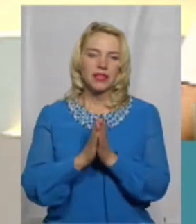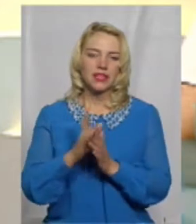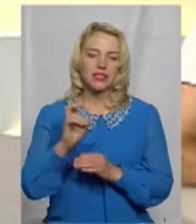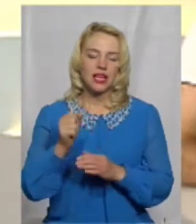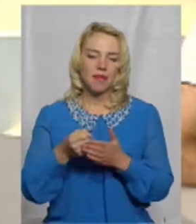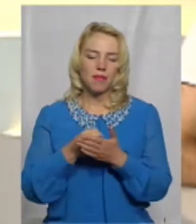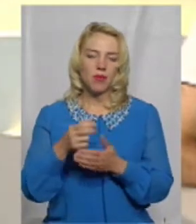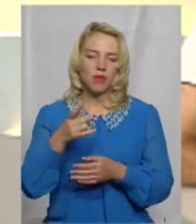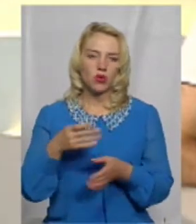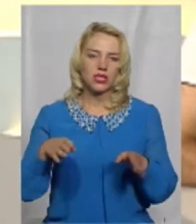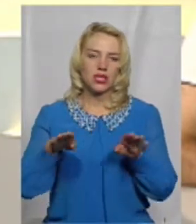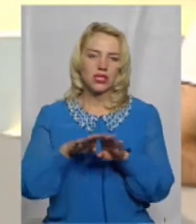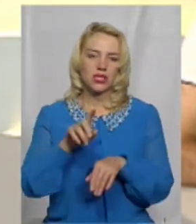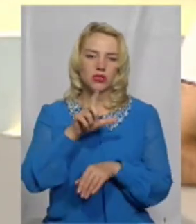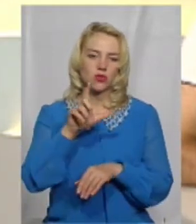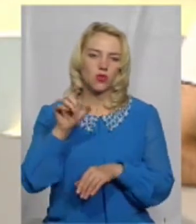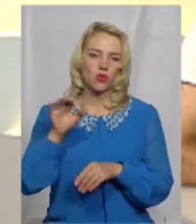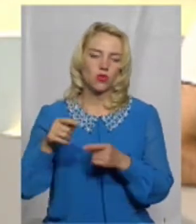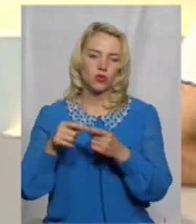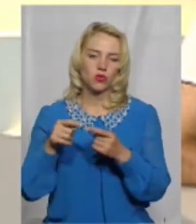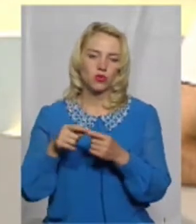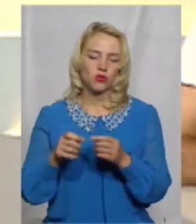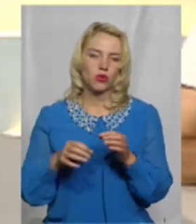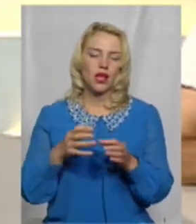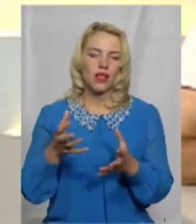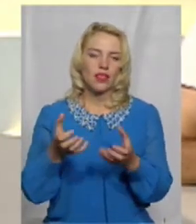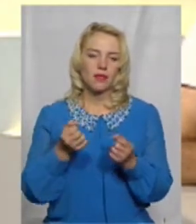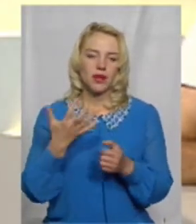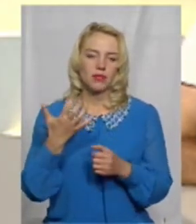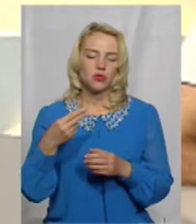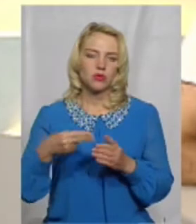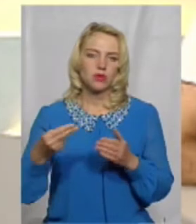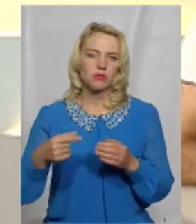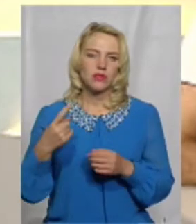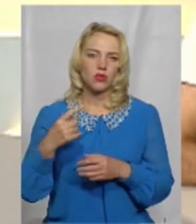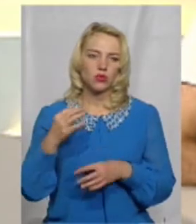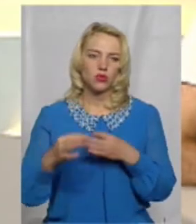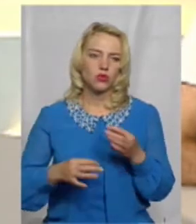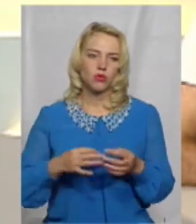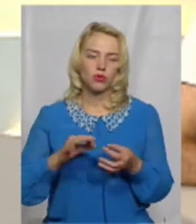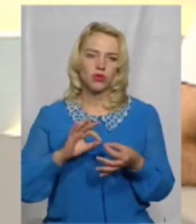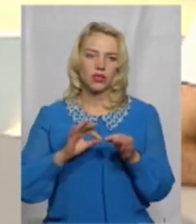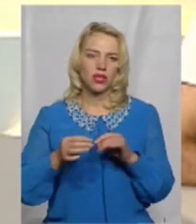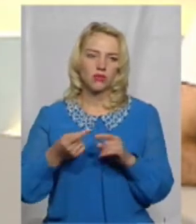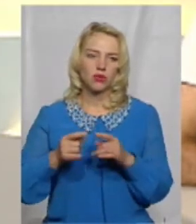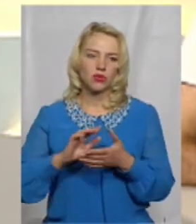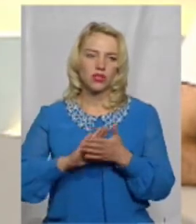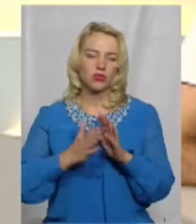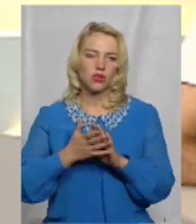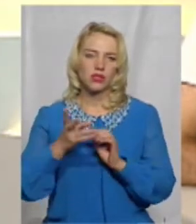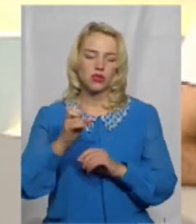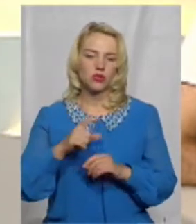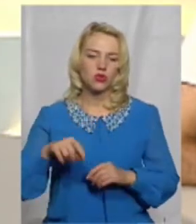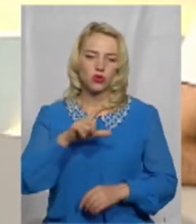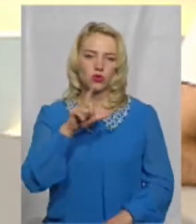зоокуточка у парку Чекмана набрала 500 підписів за одну добу. Цього достатньо для її розгляду. Детальніше про ситуацію